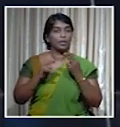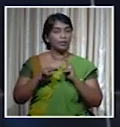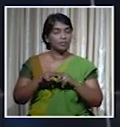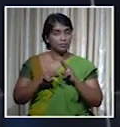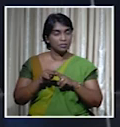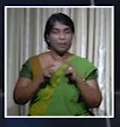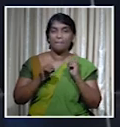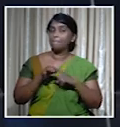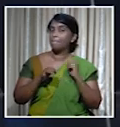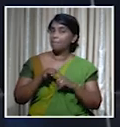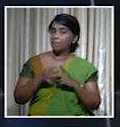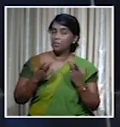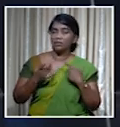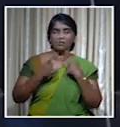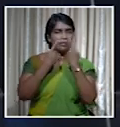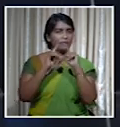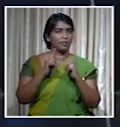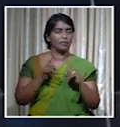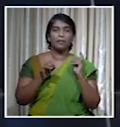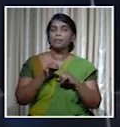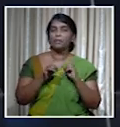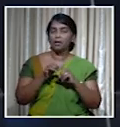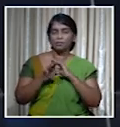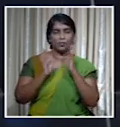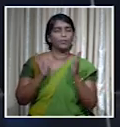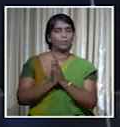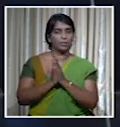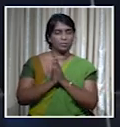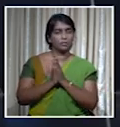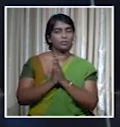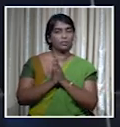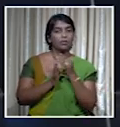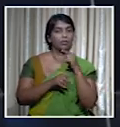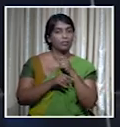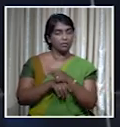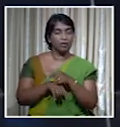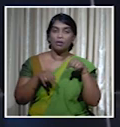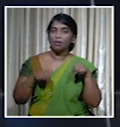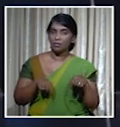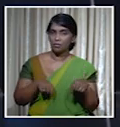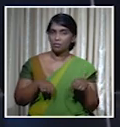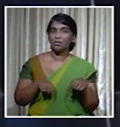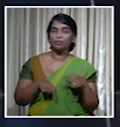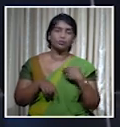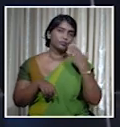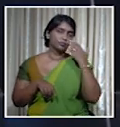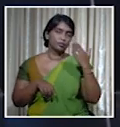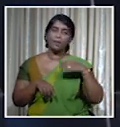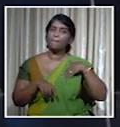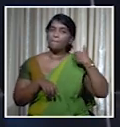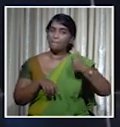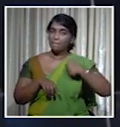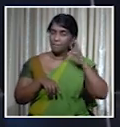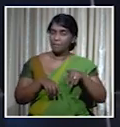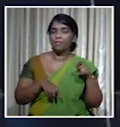සේවකයන්ගේ ප්‍රශ්න, විවිධ ප්‍රශ්න මතුවලා තියෙන්නේ මේකත් එක්ක. ඉතින් අද අපි දකින ප්‍රධාන එකක්